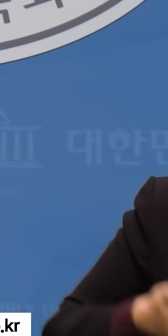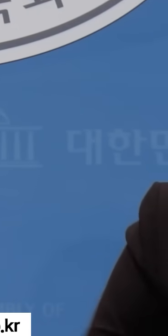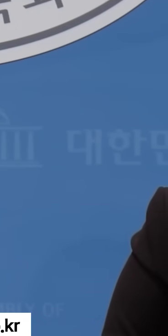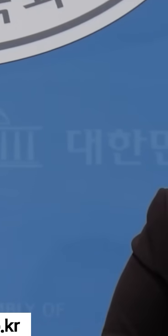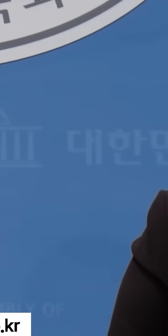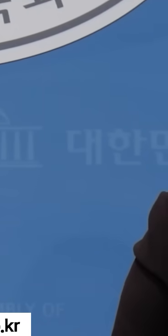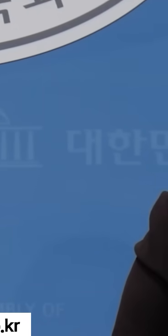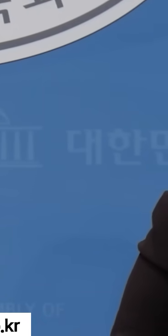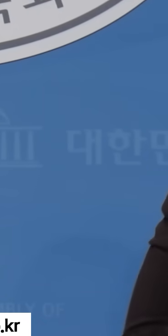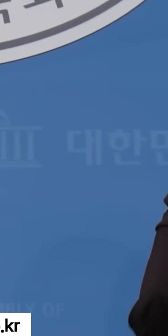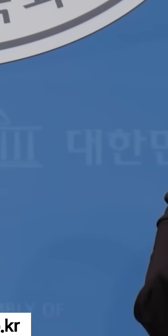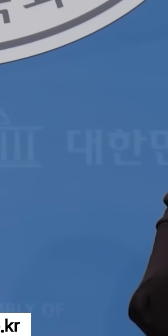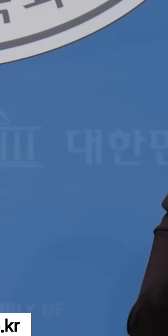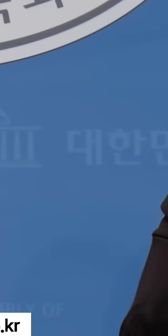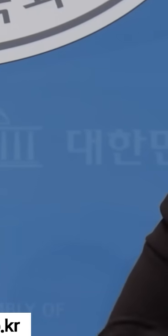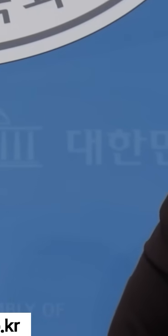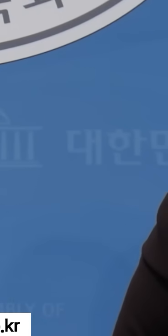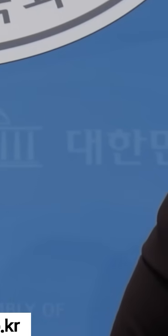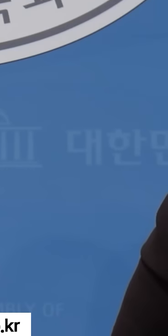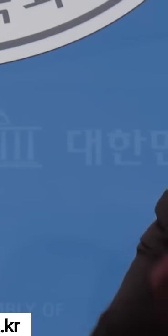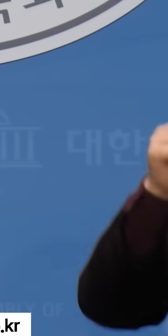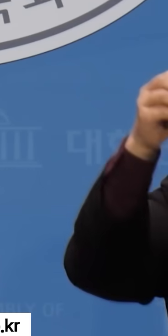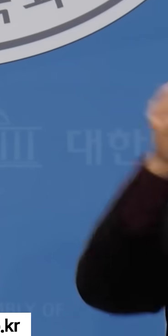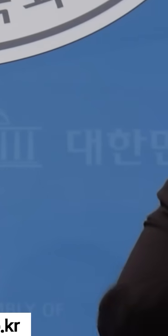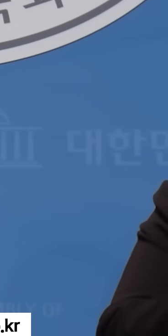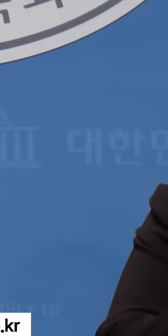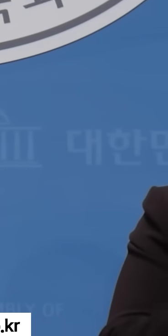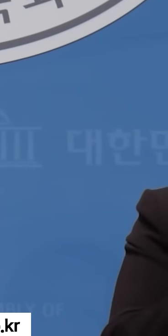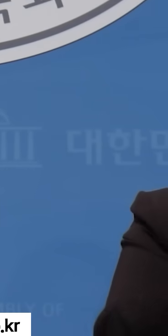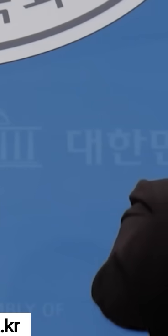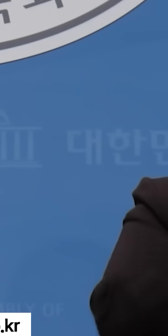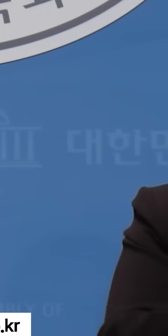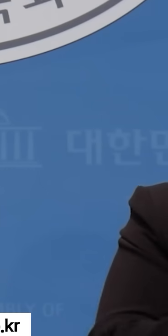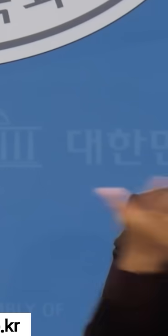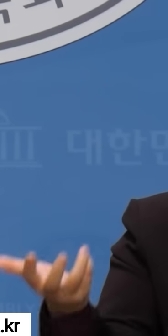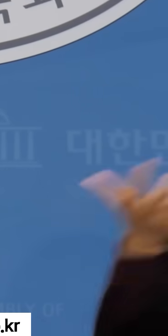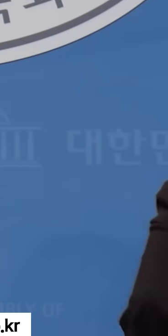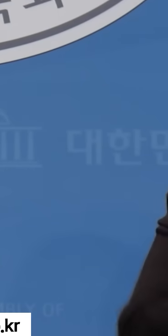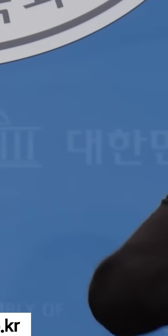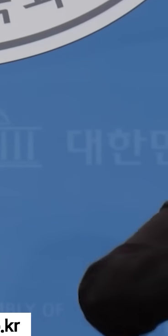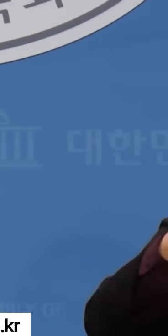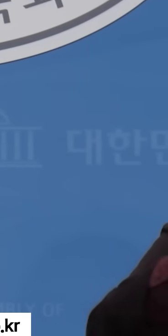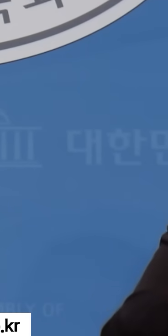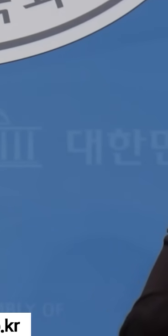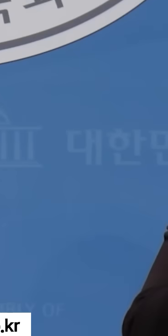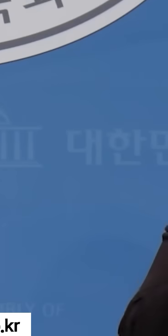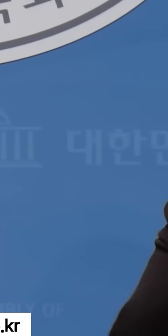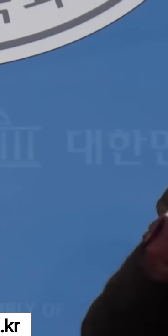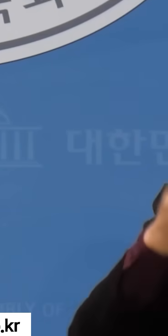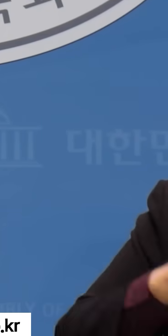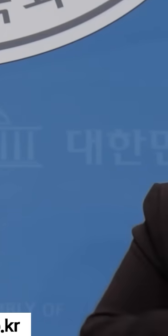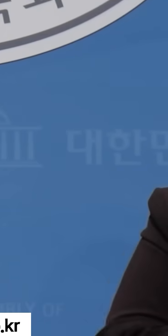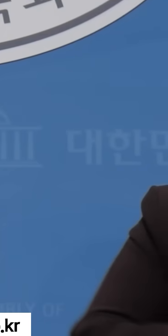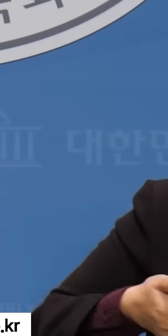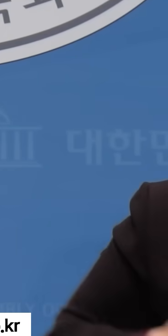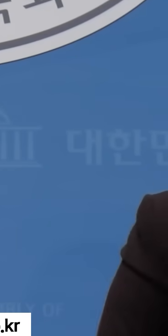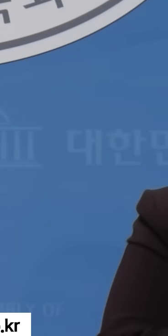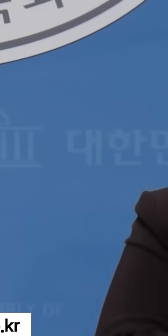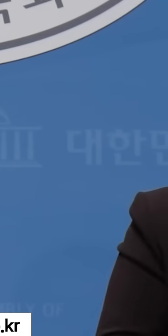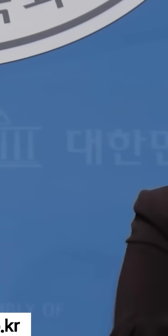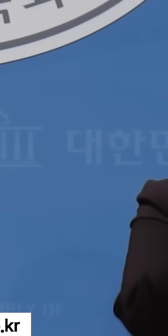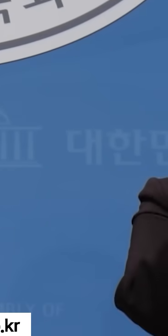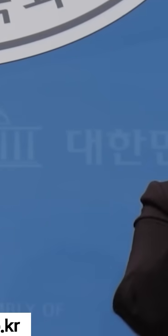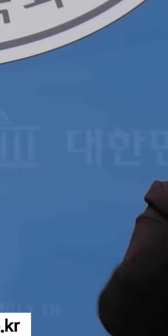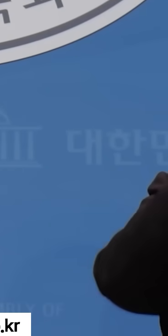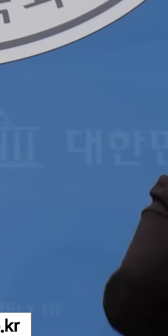집값이 싸서 이사가는 곳이 아닌 정말 내 아이를 키울 수 있는 곳이 되어야 한다고 생각합니다. 저는 덕양은